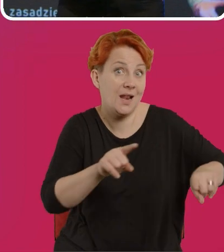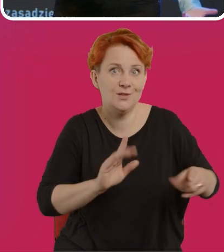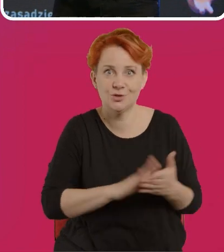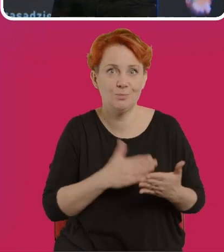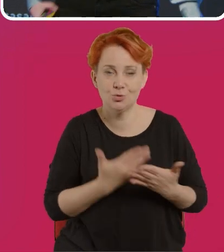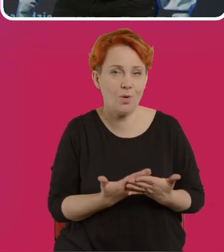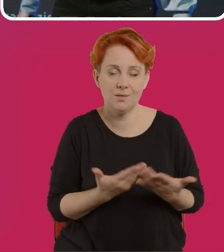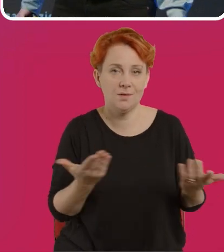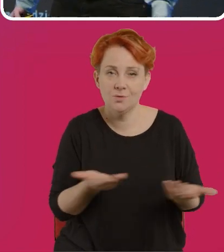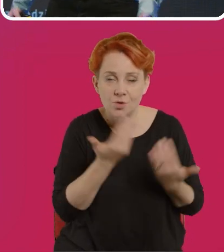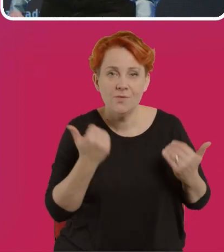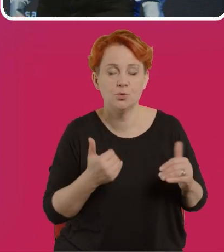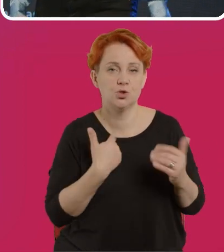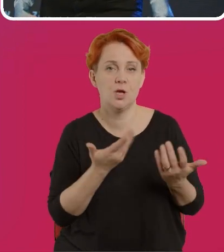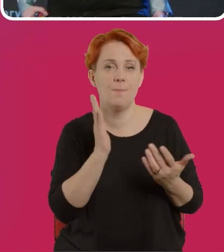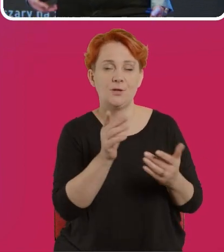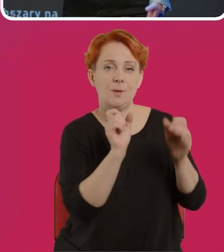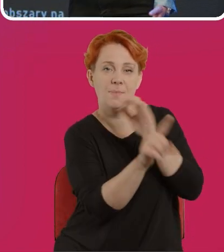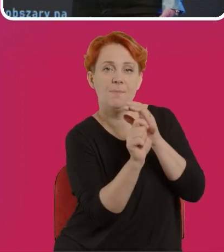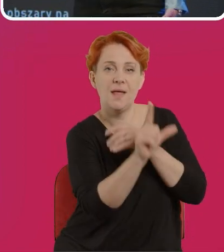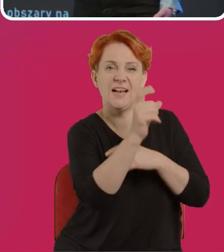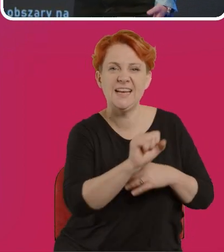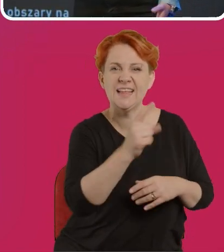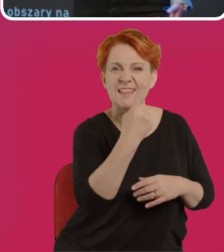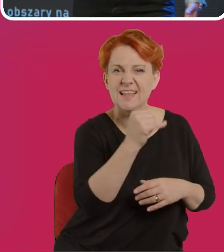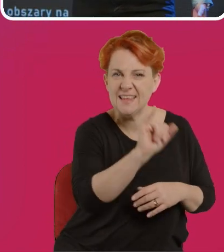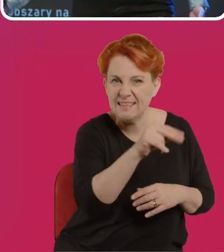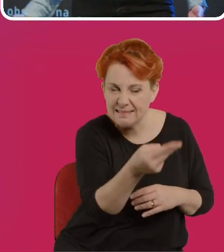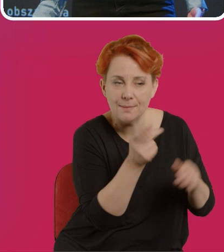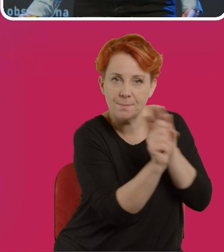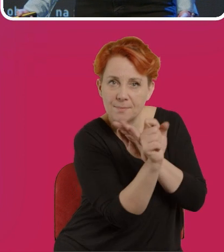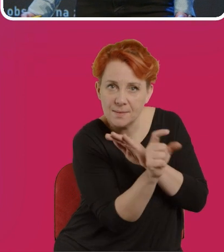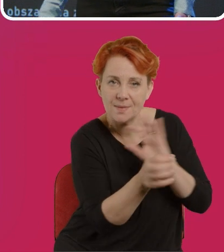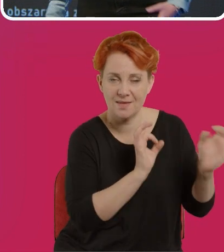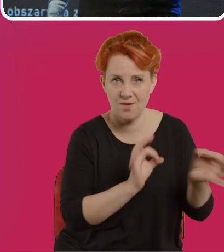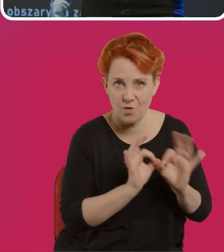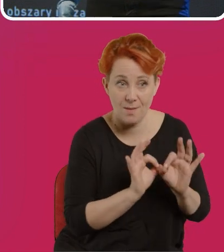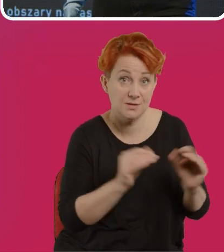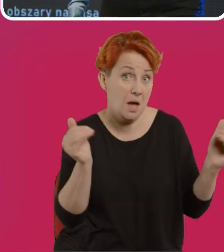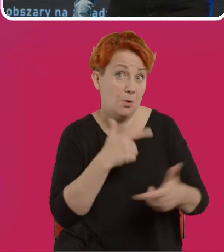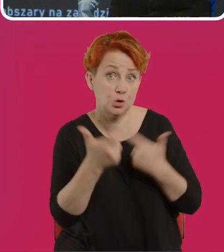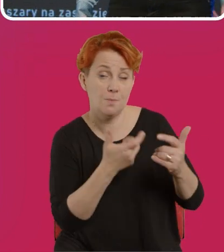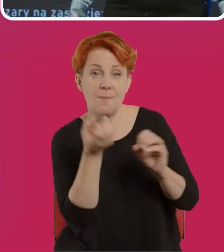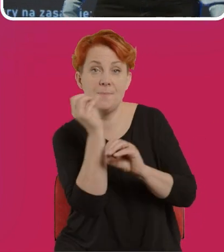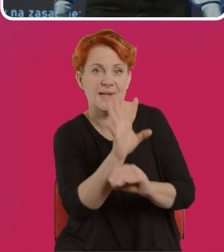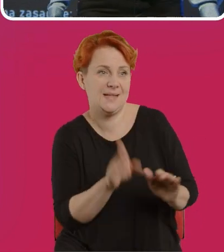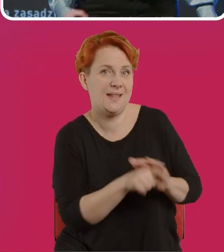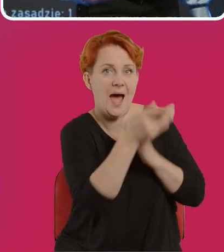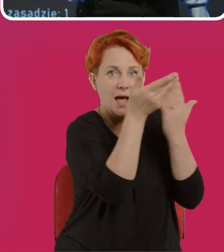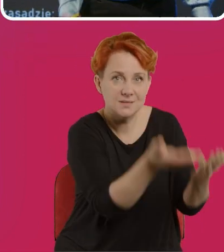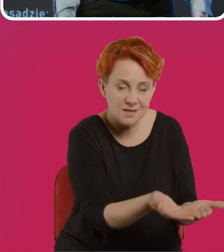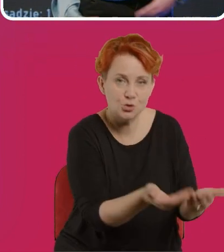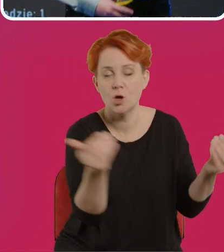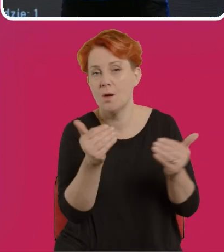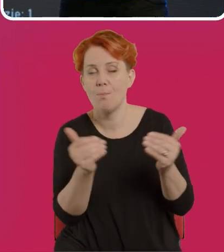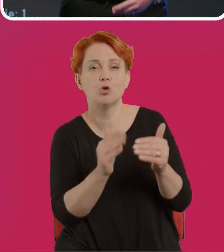nie wiem, sekwencje wiadomości na LinkedInie, czy na przykład jakieś prezentacje, które robimy dla klienta, czy na przykład treści na stronie,